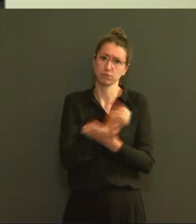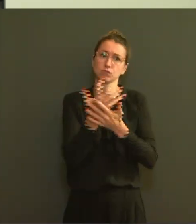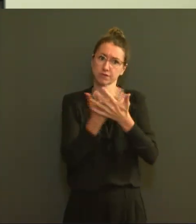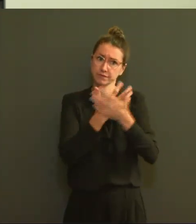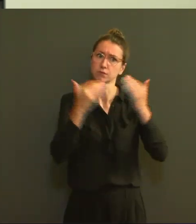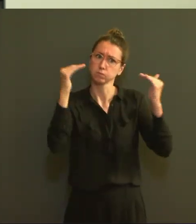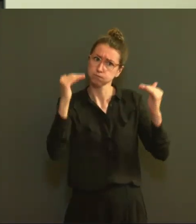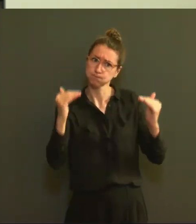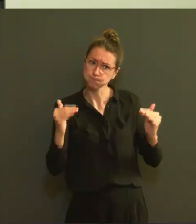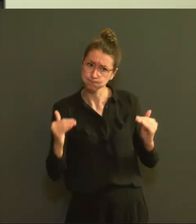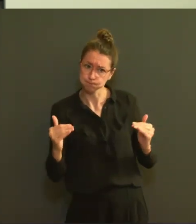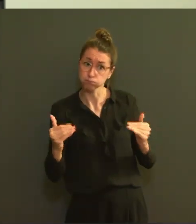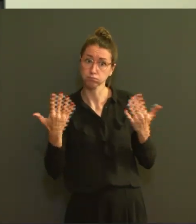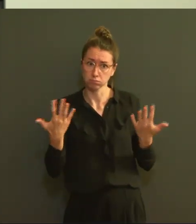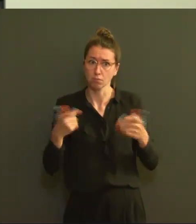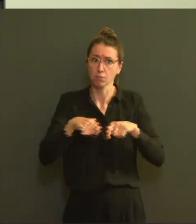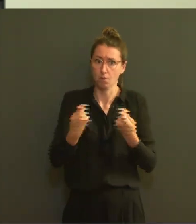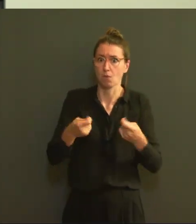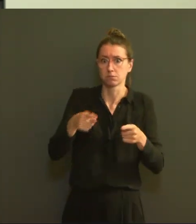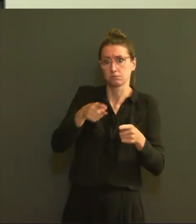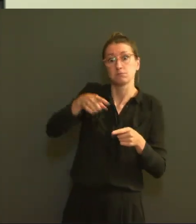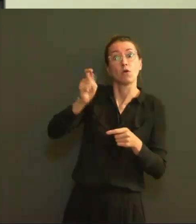jour diminue.